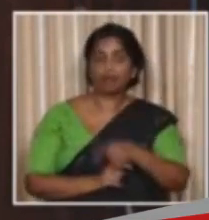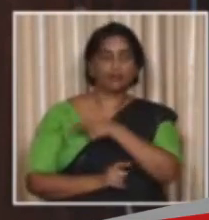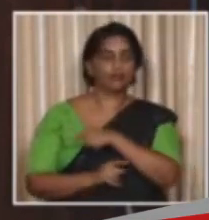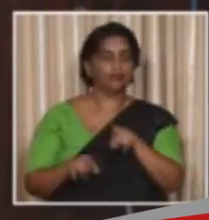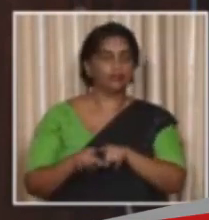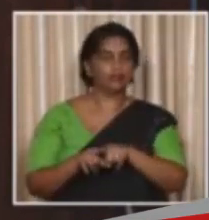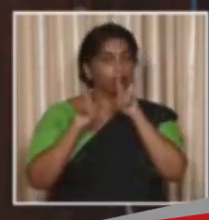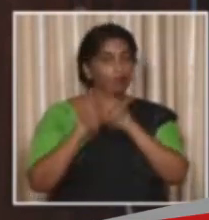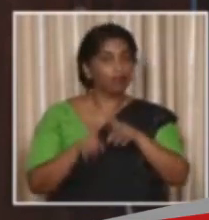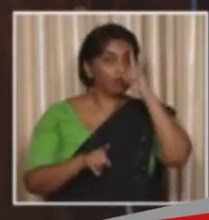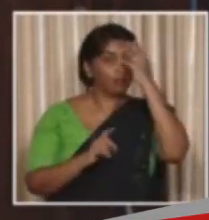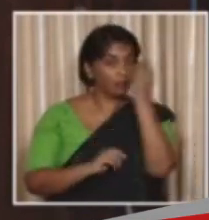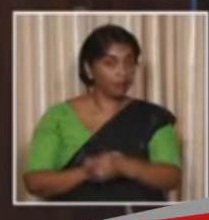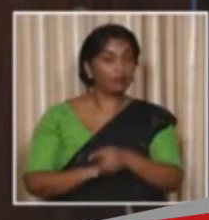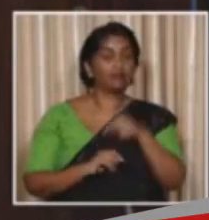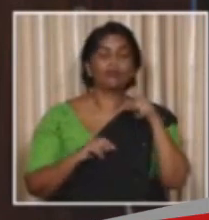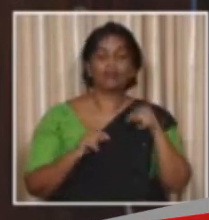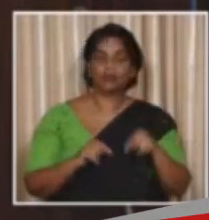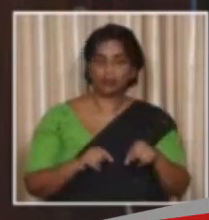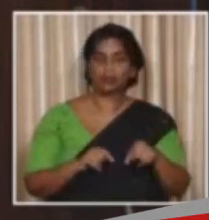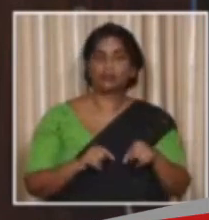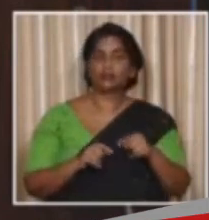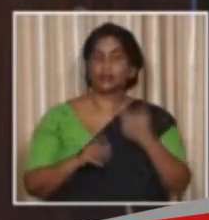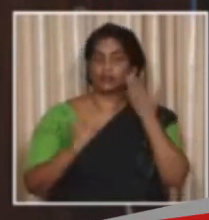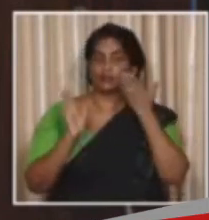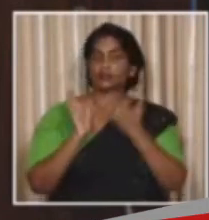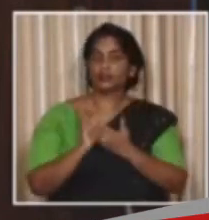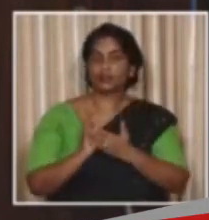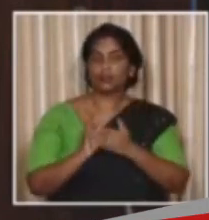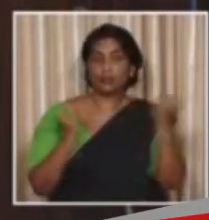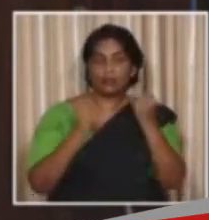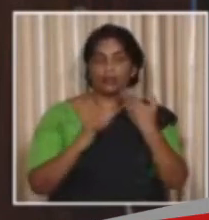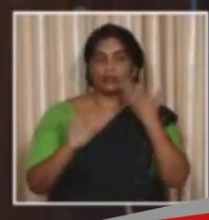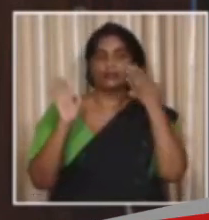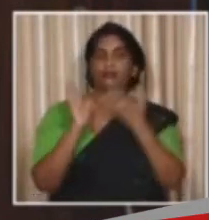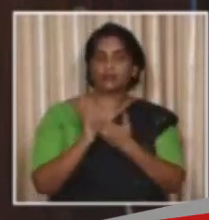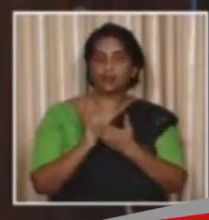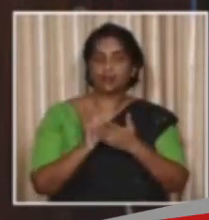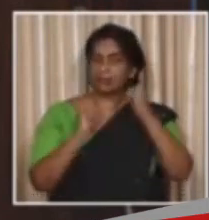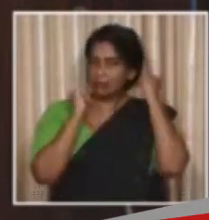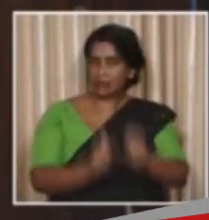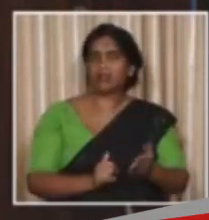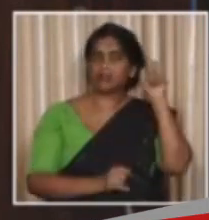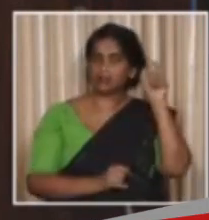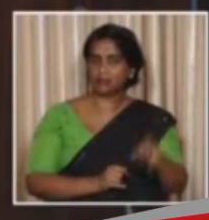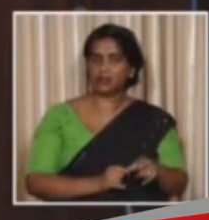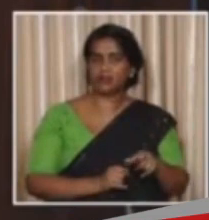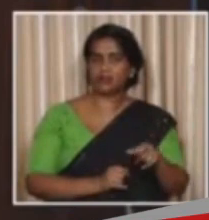අද එතුමාට ඒ පරිසම් දෙන වෙනුවෙන් තමයි මේ ආයේ පෙනීටින වසලේ වෙනුවෙන් පෙනීටිනවා